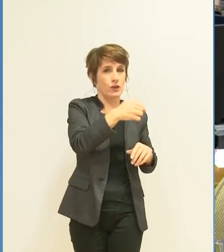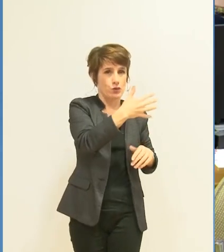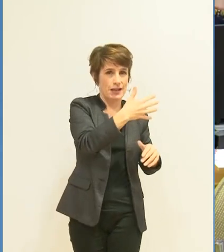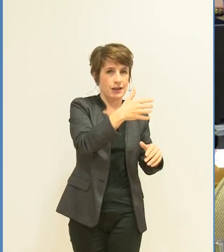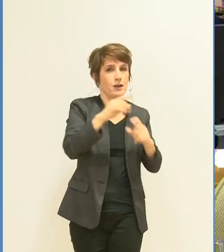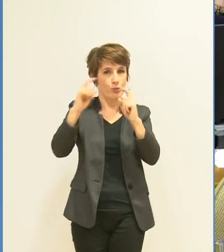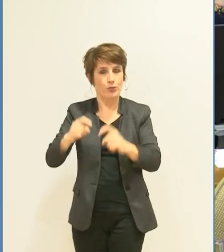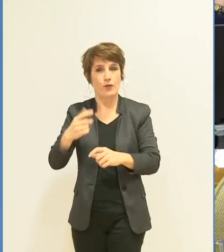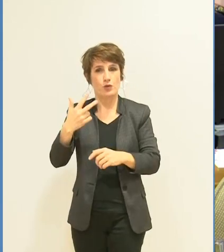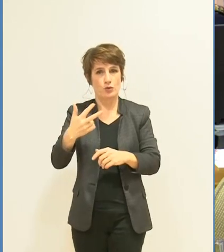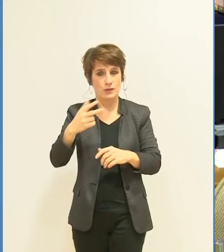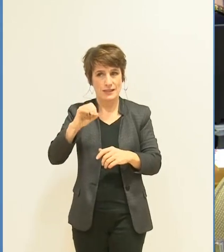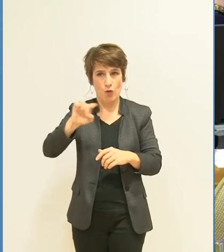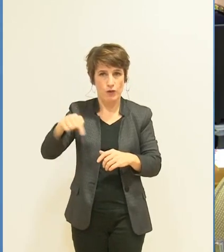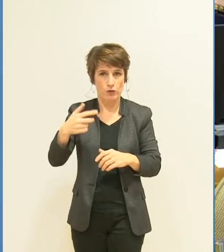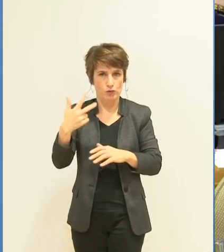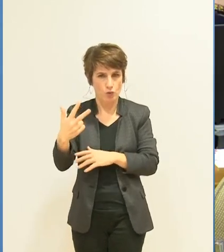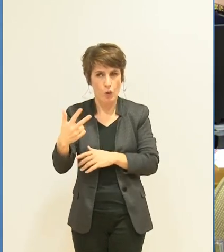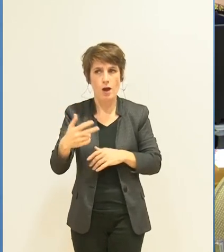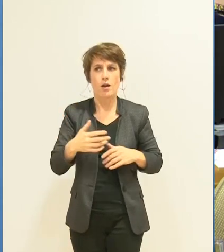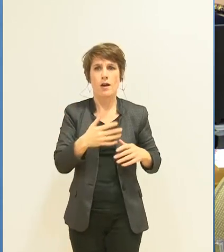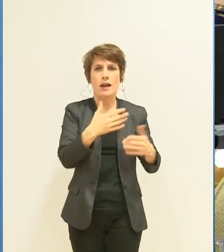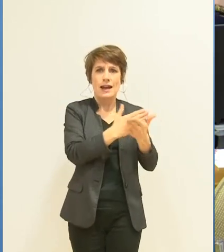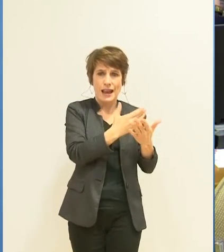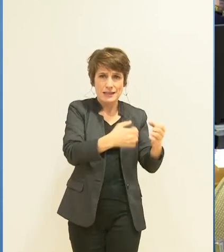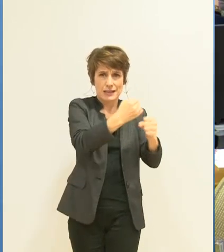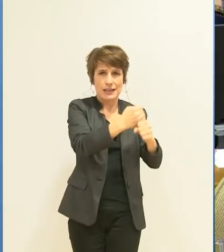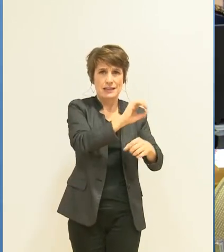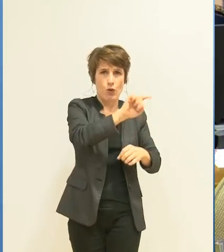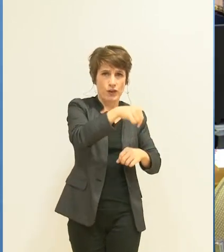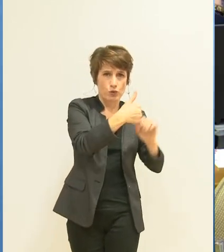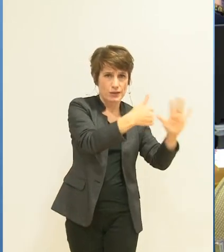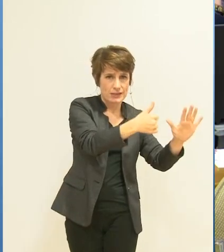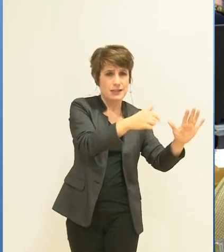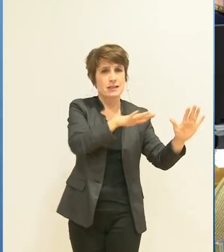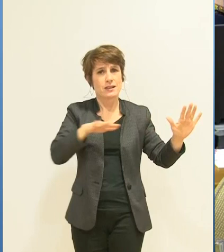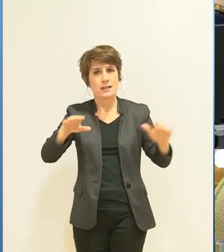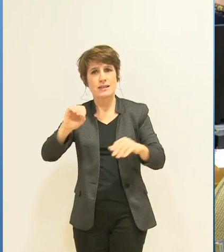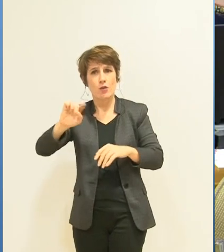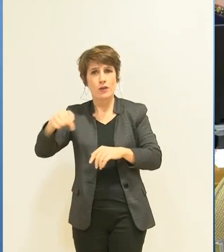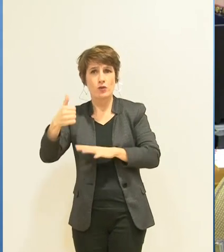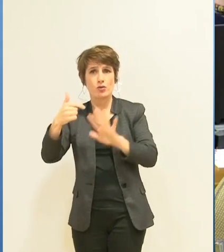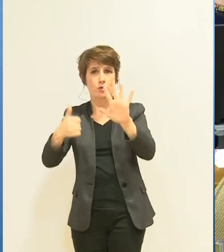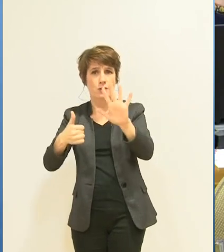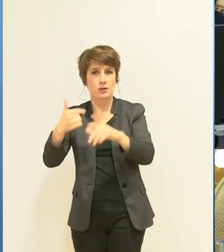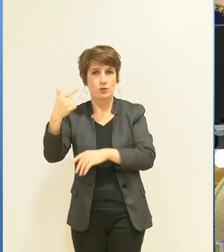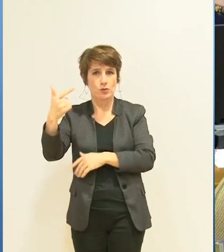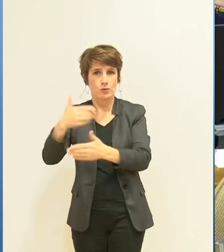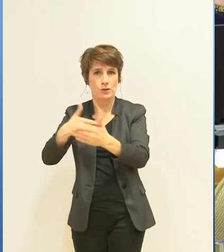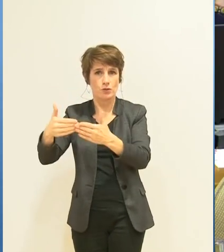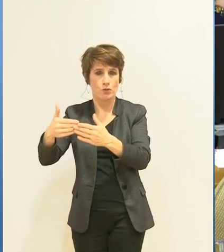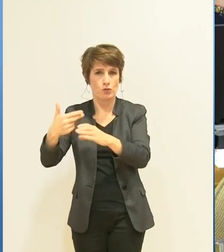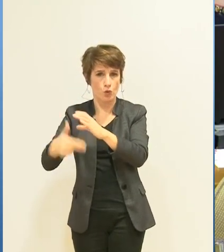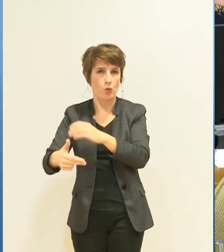et pour les créations de classes de 0,60 0.6 million d'euros à 0,62 million d'euros donc au global